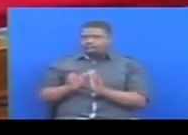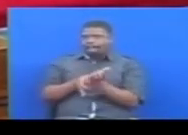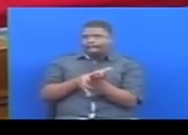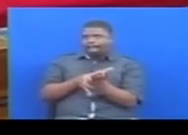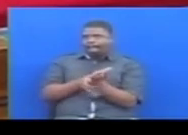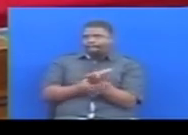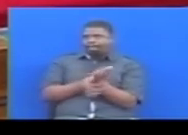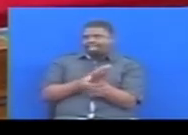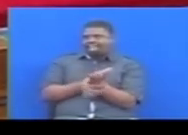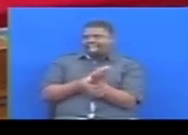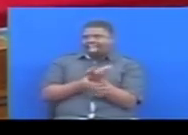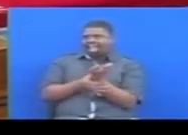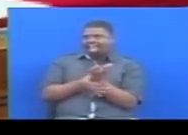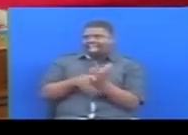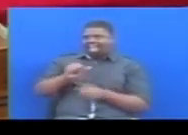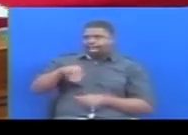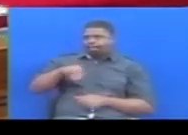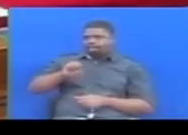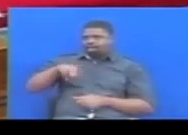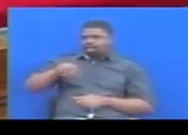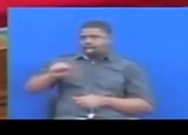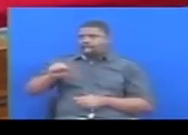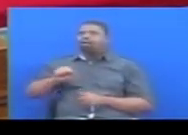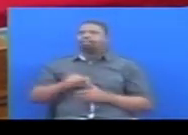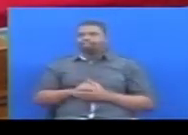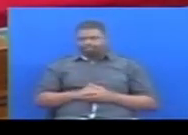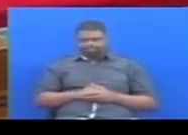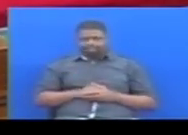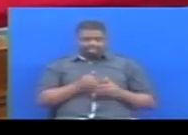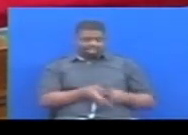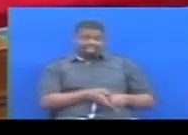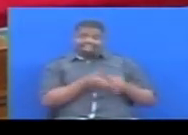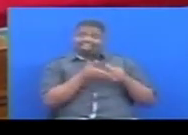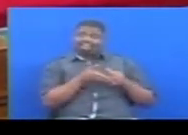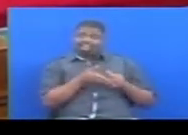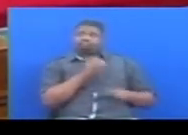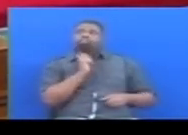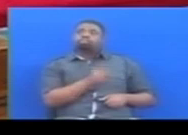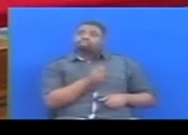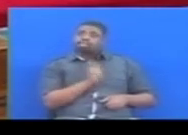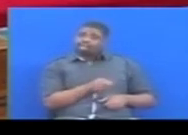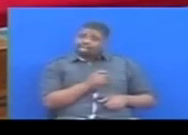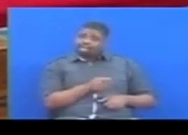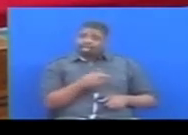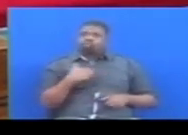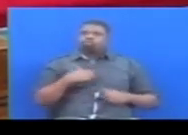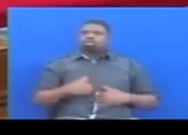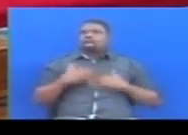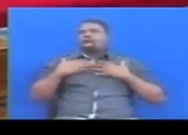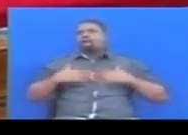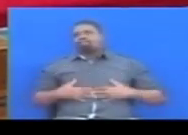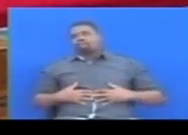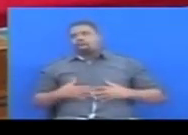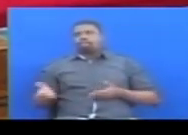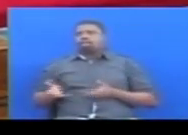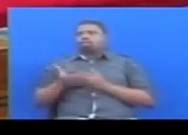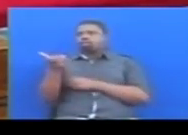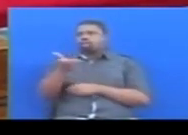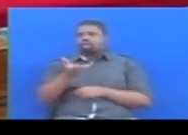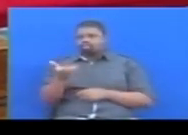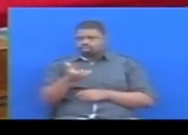viti maalum, kama ifuatavyo. Mheshimiwa Naibu Spika, Wizara ya Afya, Maendeleo ya Jamii, Jinsia, Wazee na Watoto